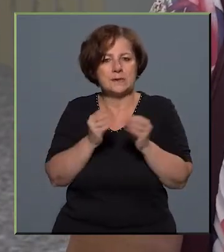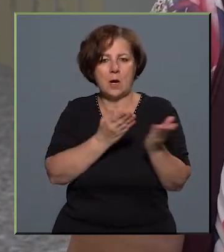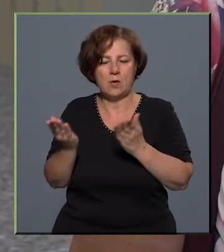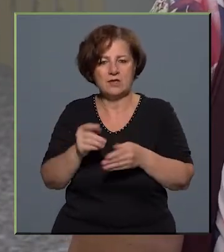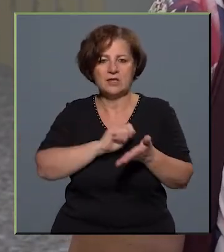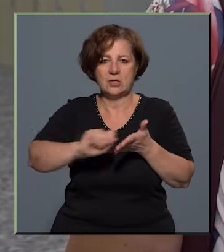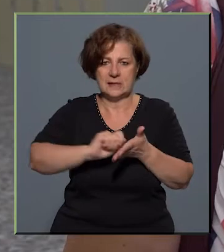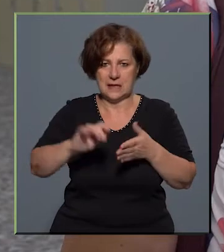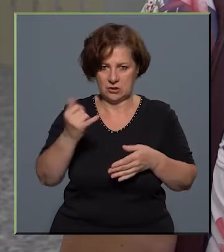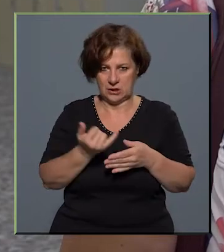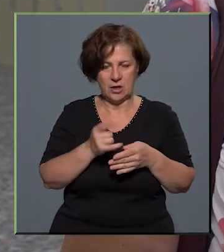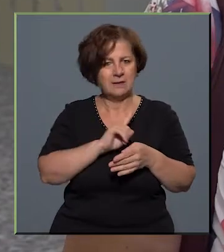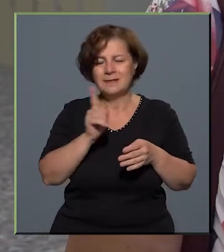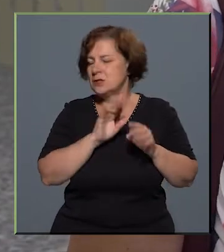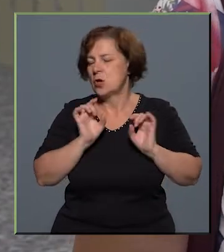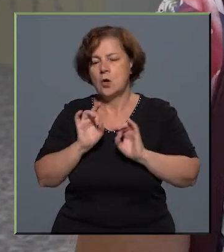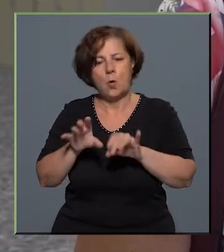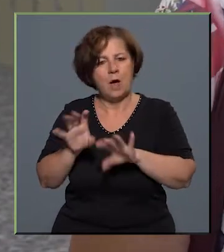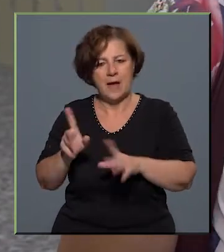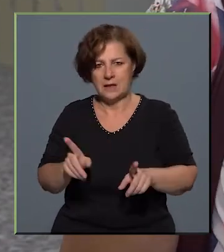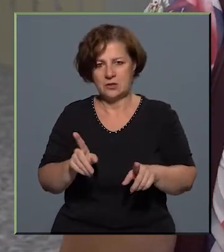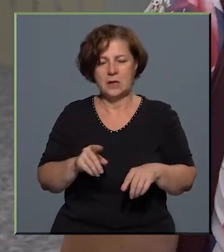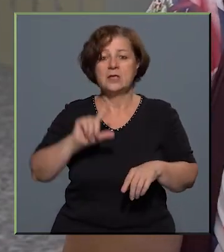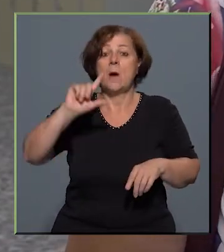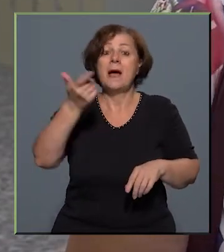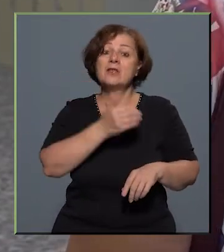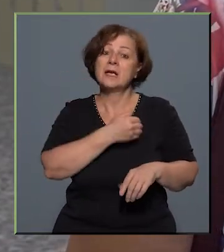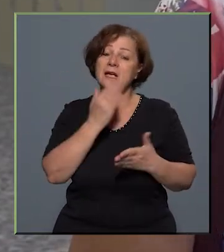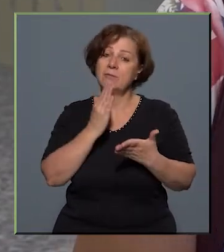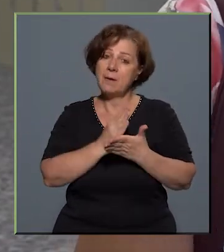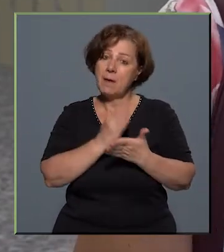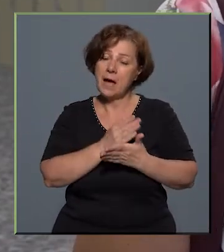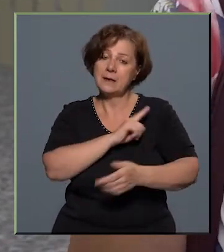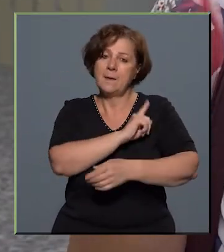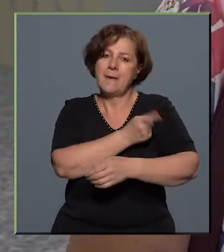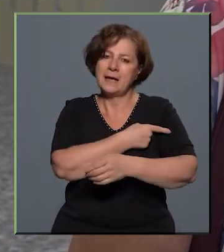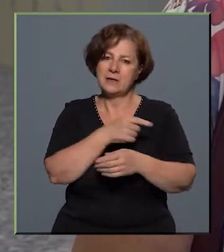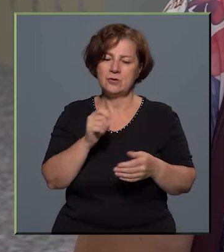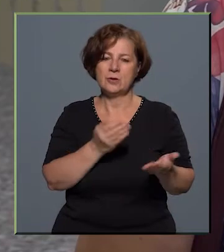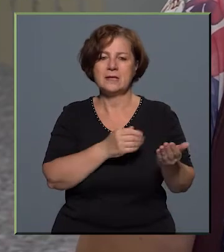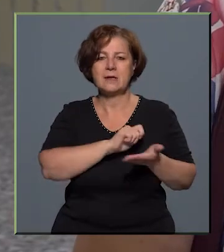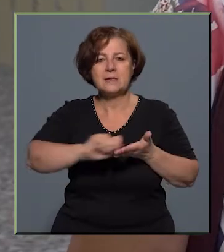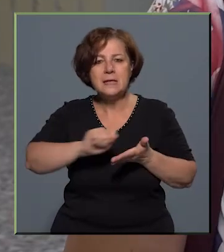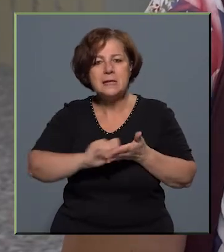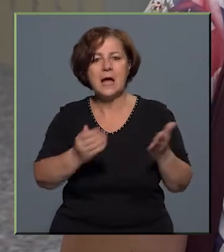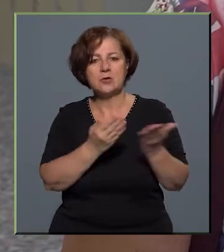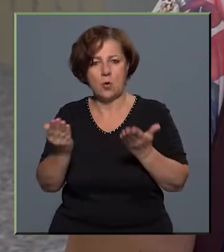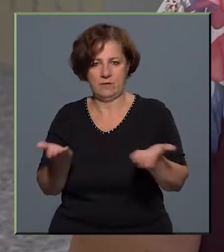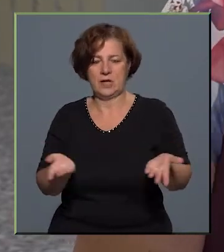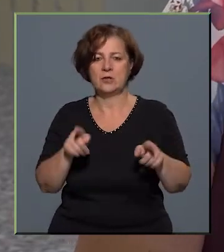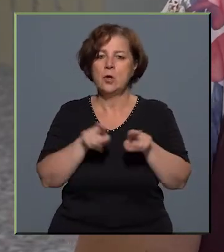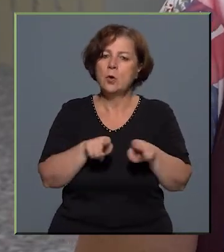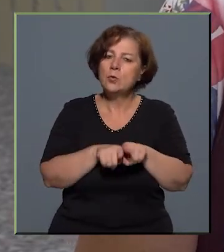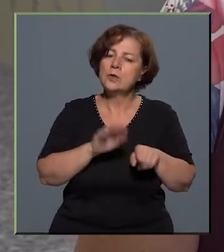az írást. Nem rohanás van, és a második évben pedig megerősítjük ezt az írás-olvasást, úgyhogy a